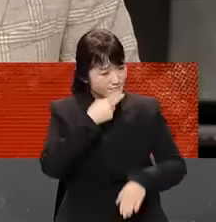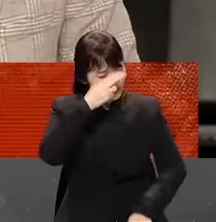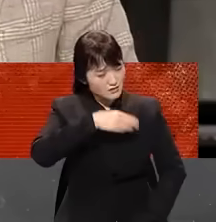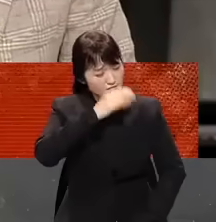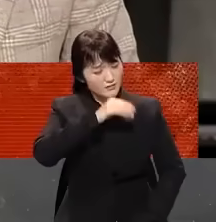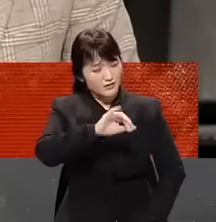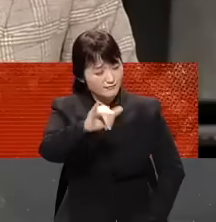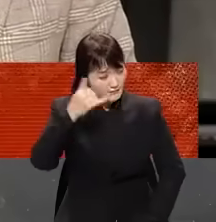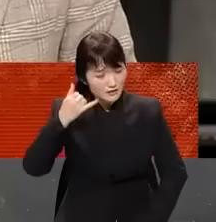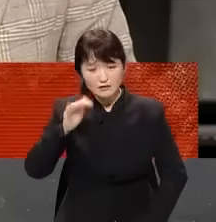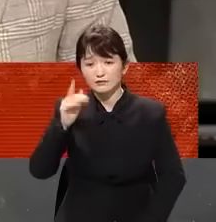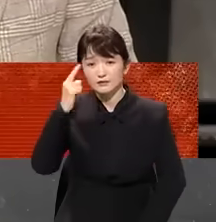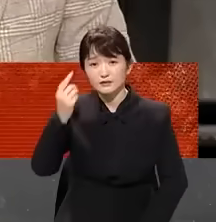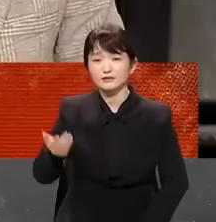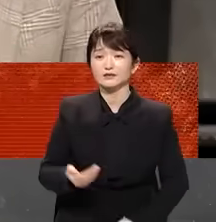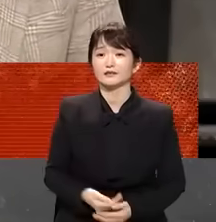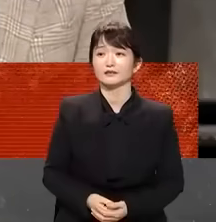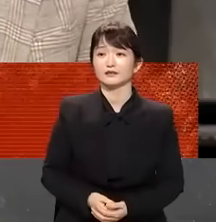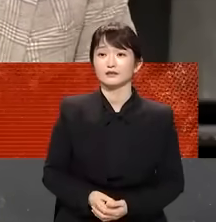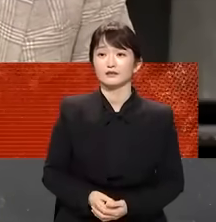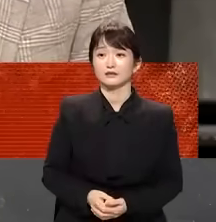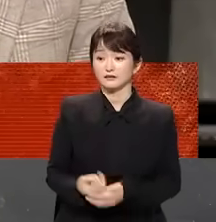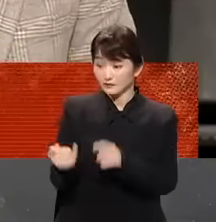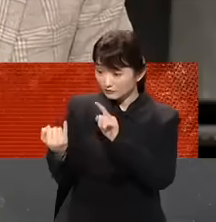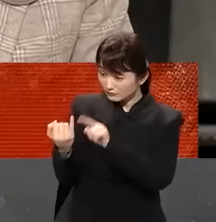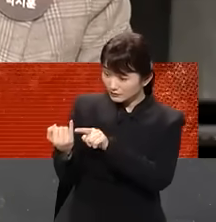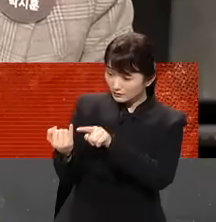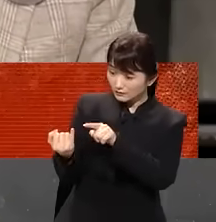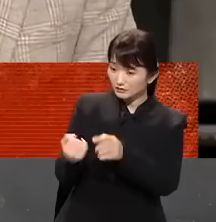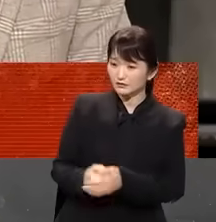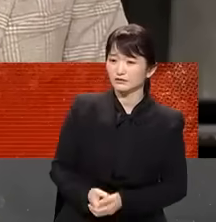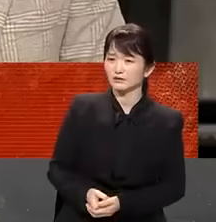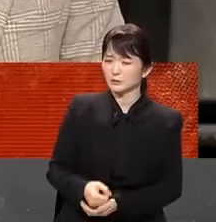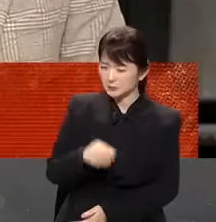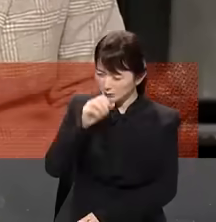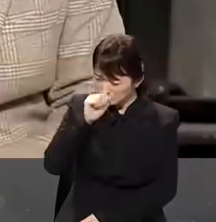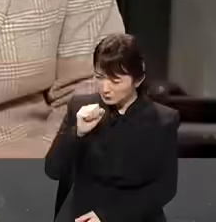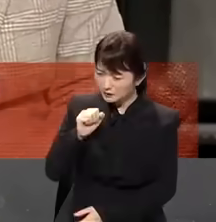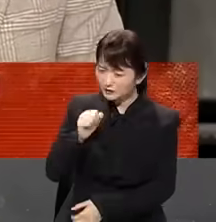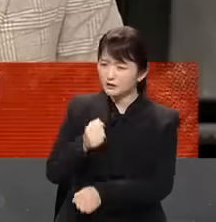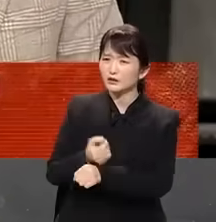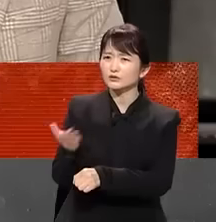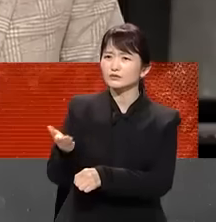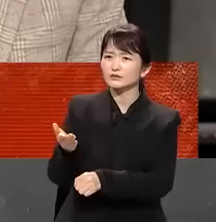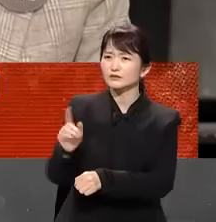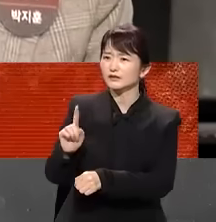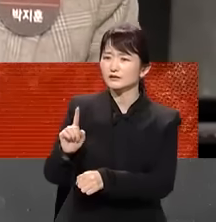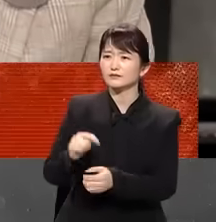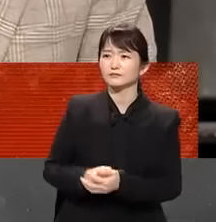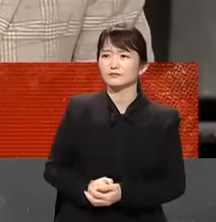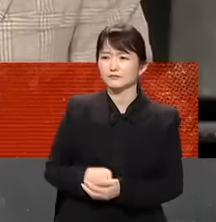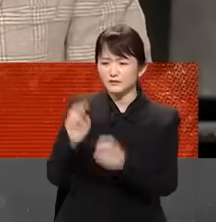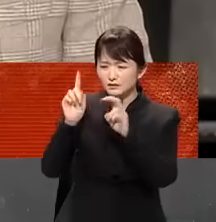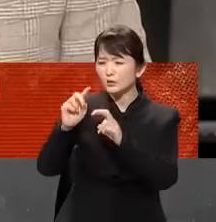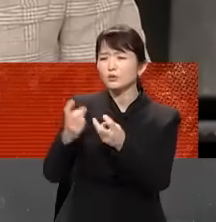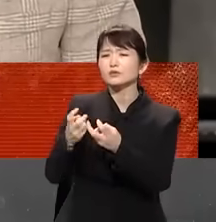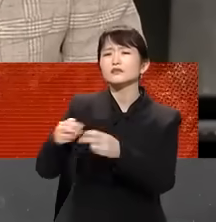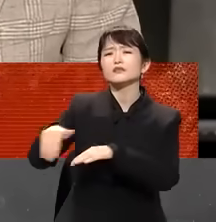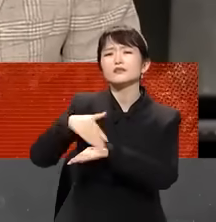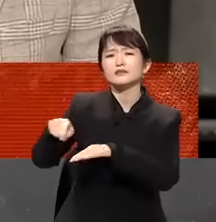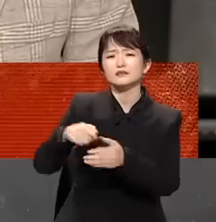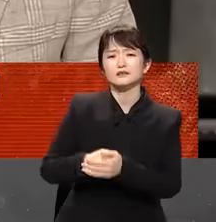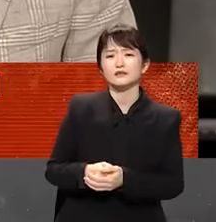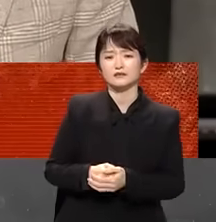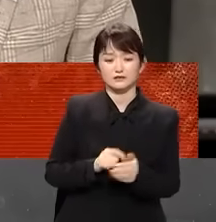전화하는게이 말이 되나 아 네가 회사에서 너무 오냐오냐 받아줘서 그런 거 아니가 회사에서 어떡하고 다니길래